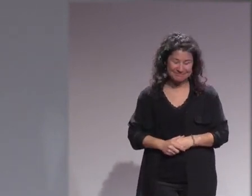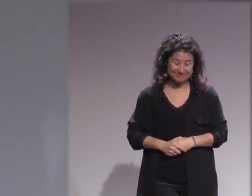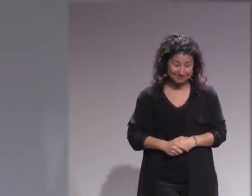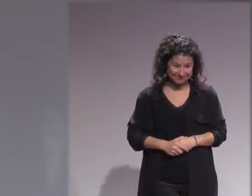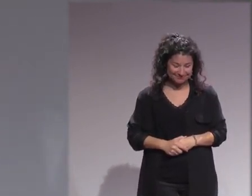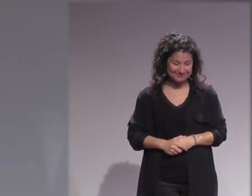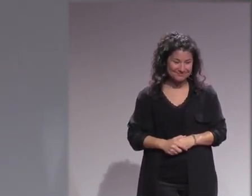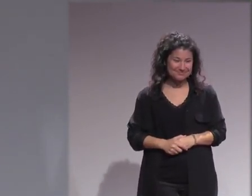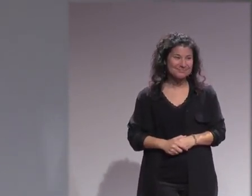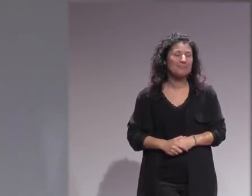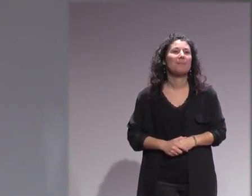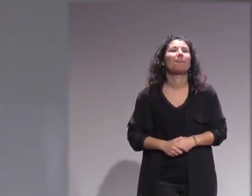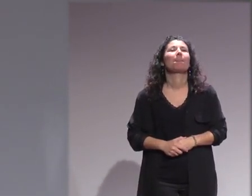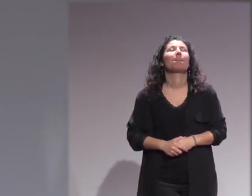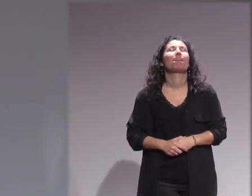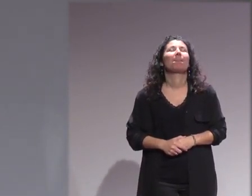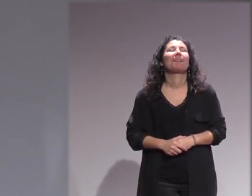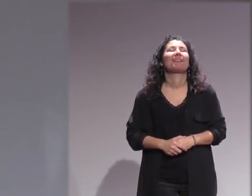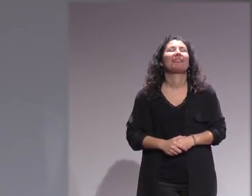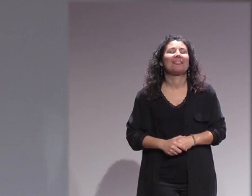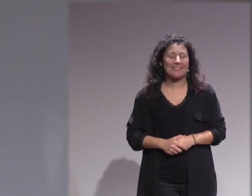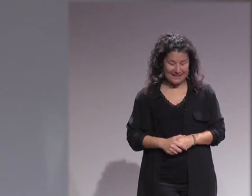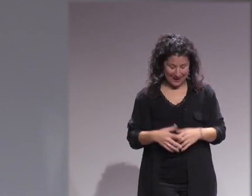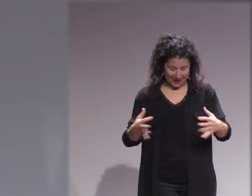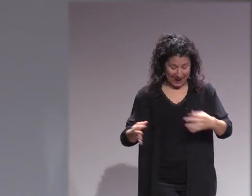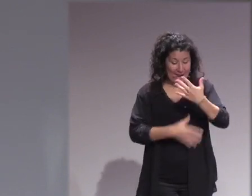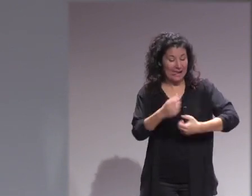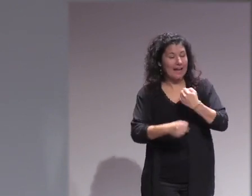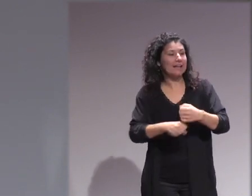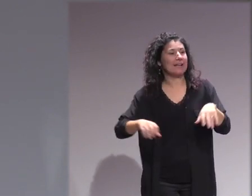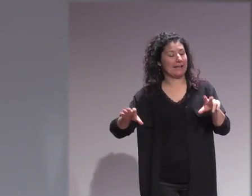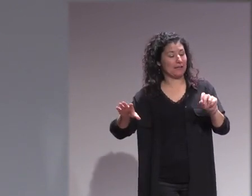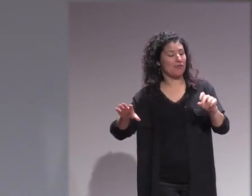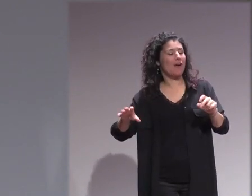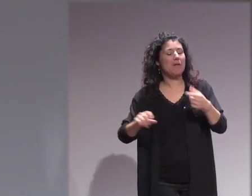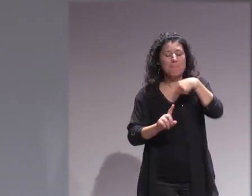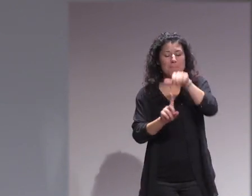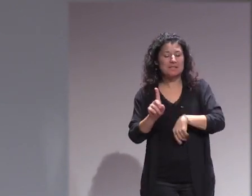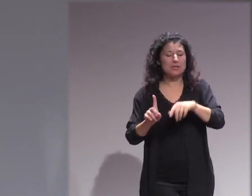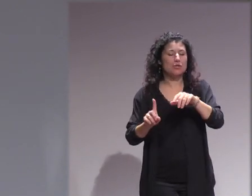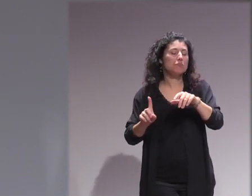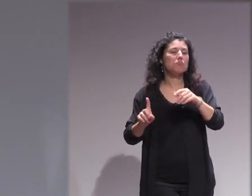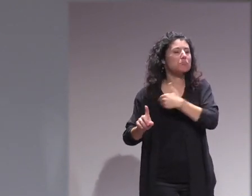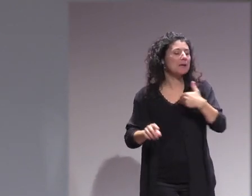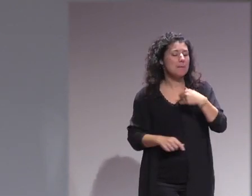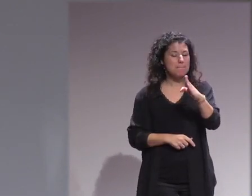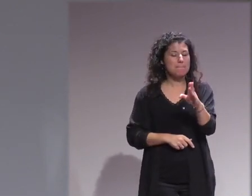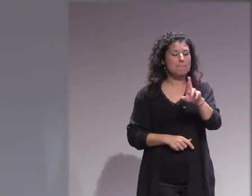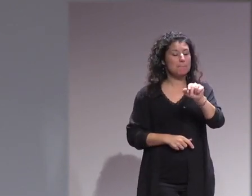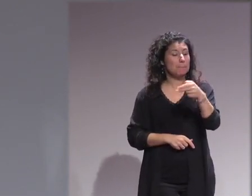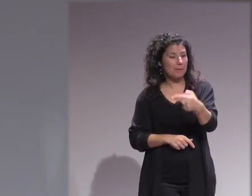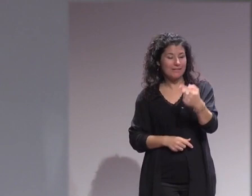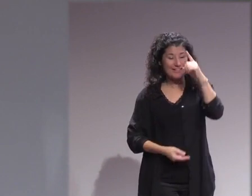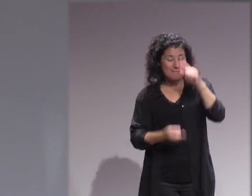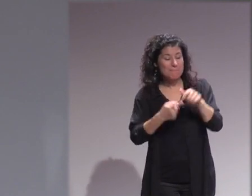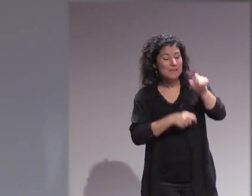Oui, et donc, dans les années 80, Josette Brun, qui était donc une travailleuse sociale, elle provoquait les candidats à